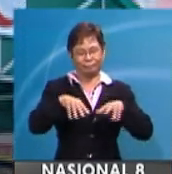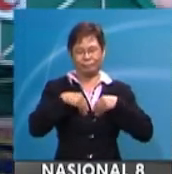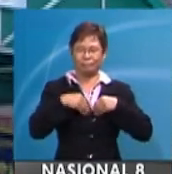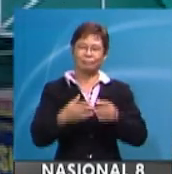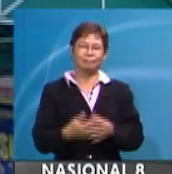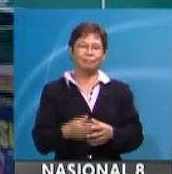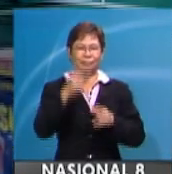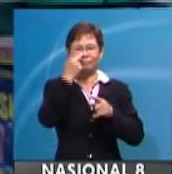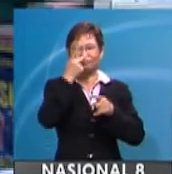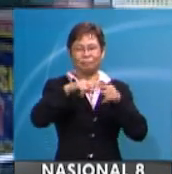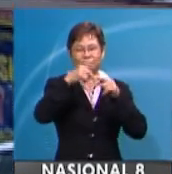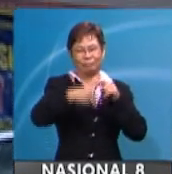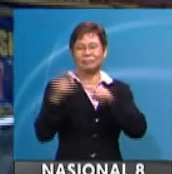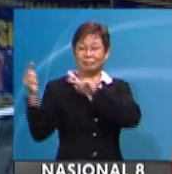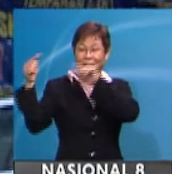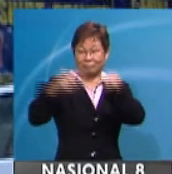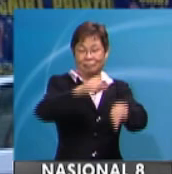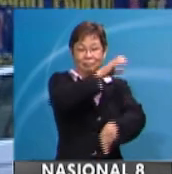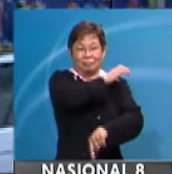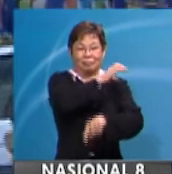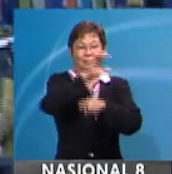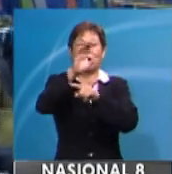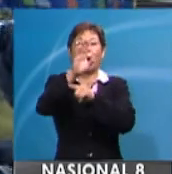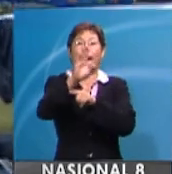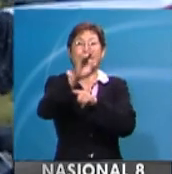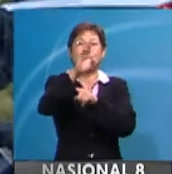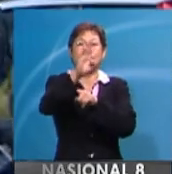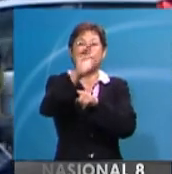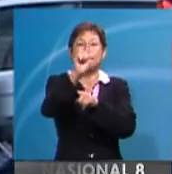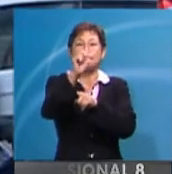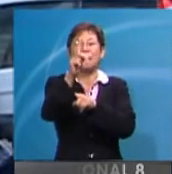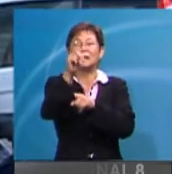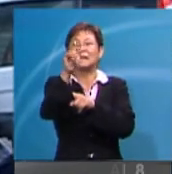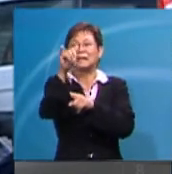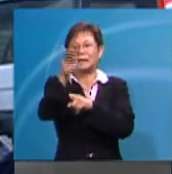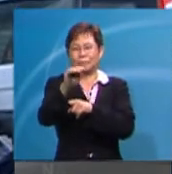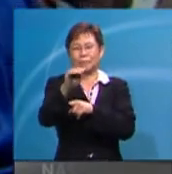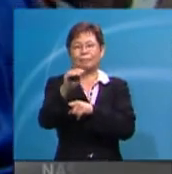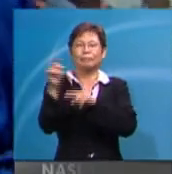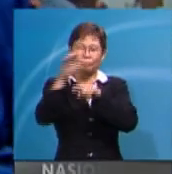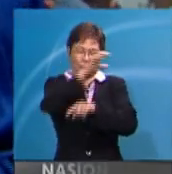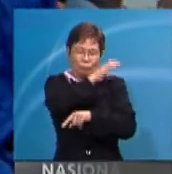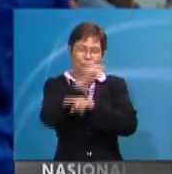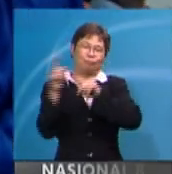sunat hadir sama pengerusi pebaktim Hanifah Abdul Samad